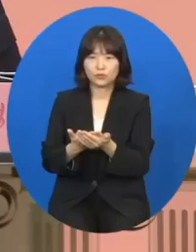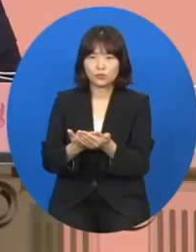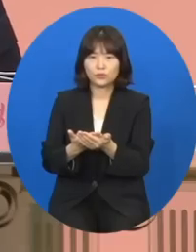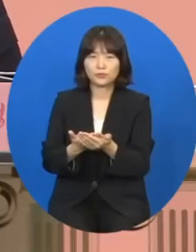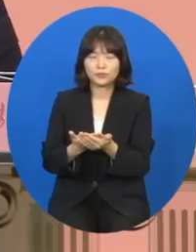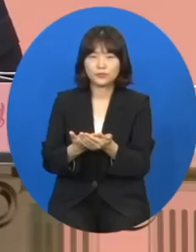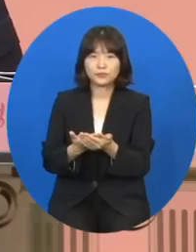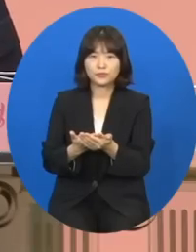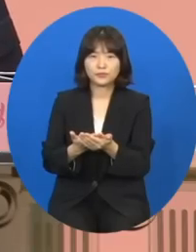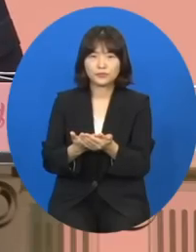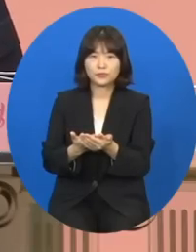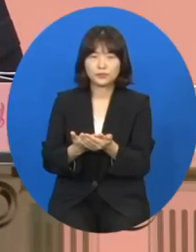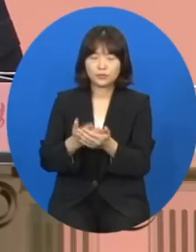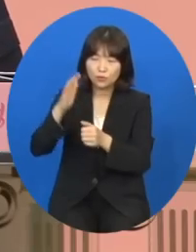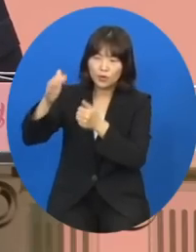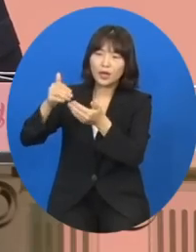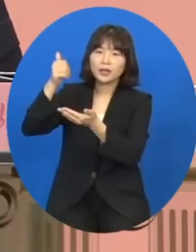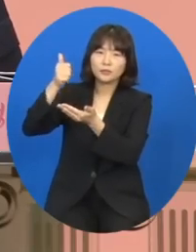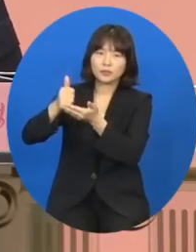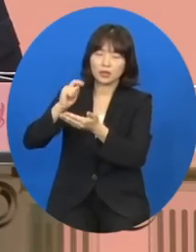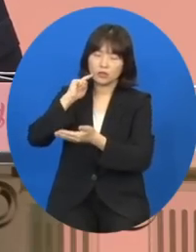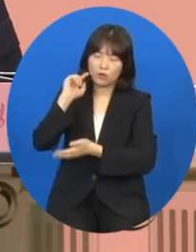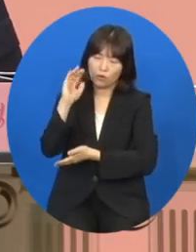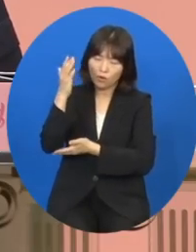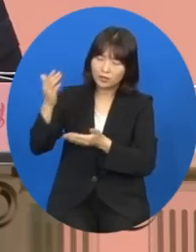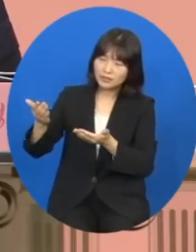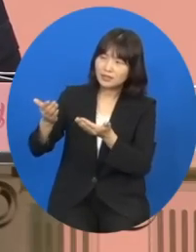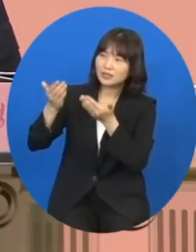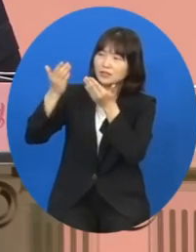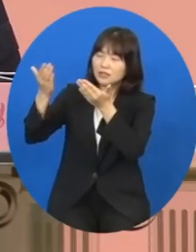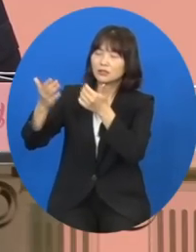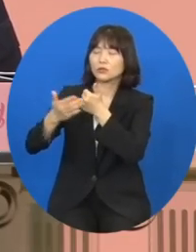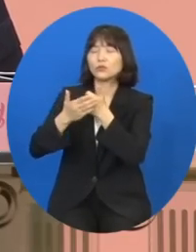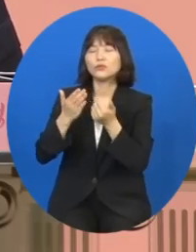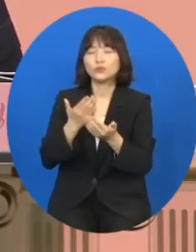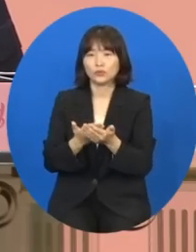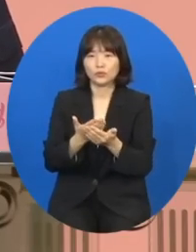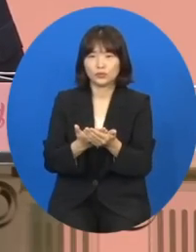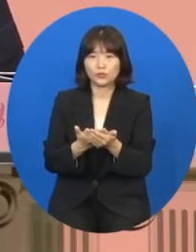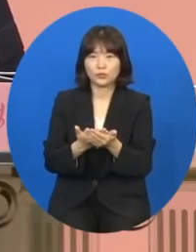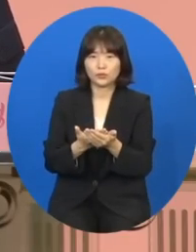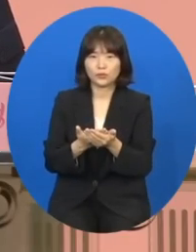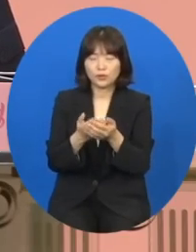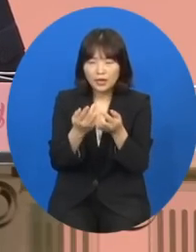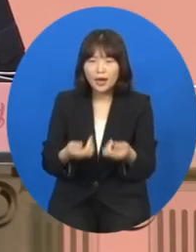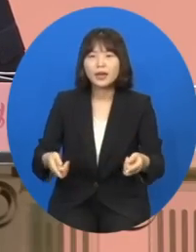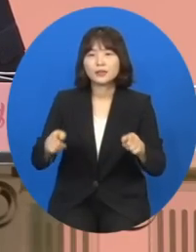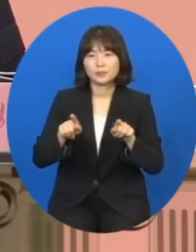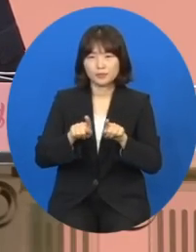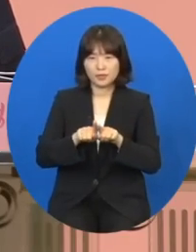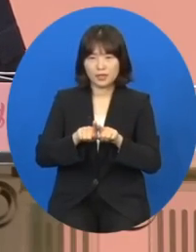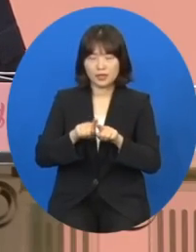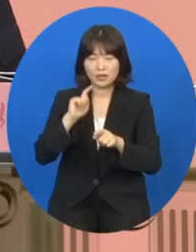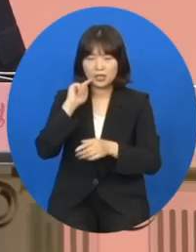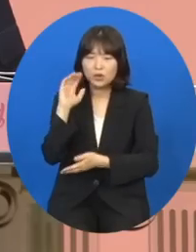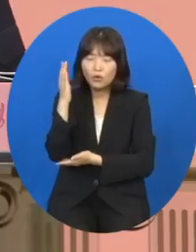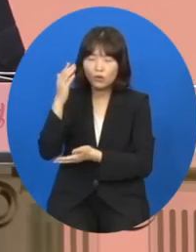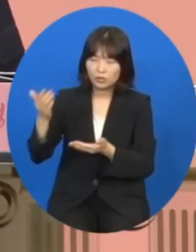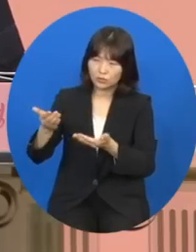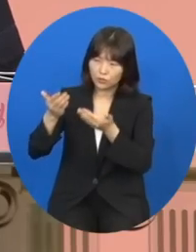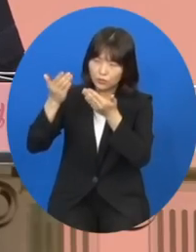줄거 그리고 하나님께 영광 돌리게 하여 주시옵소서 주가 * 함께 영광 돌리게 r